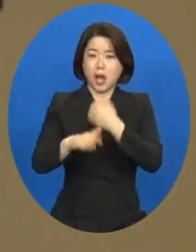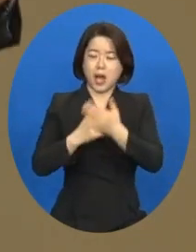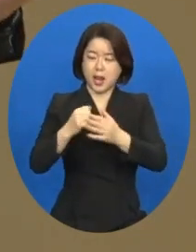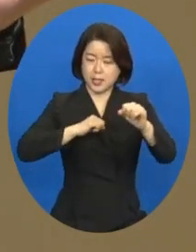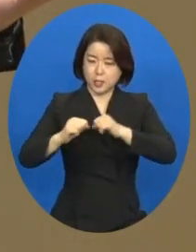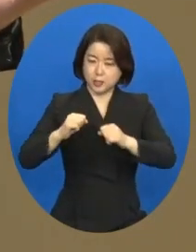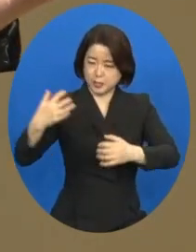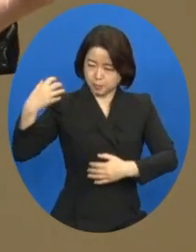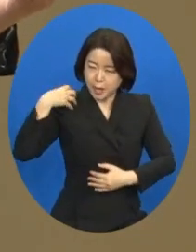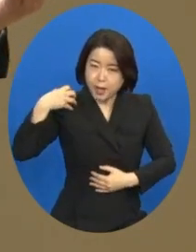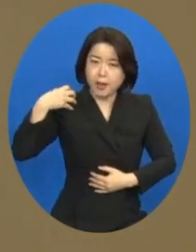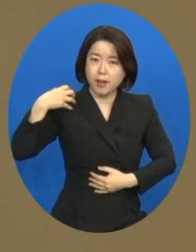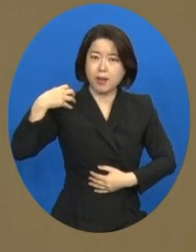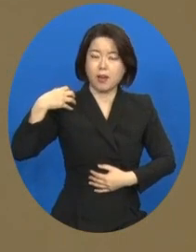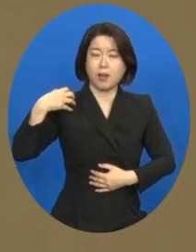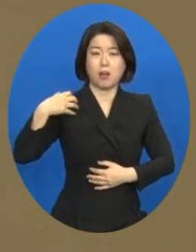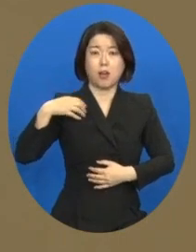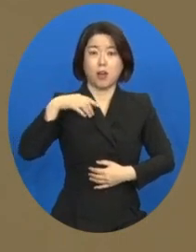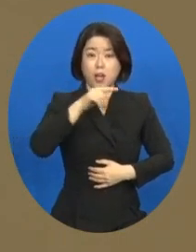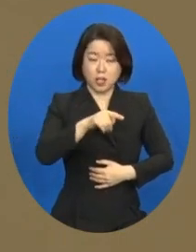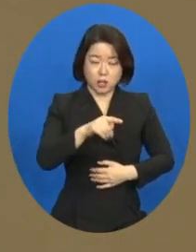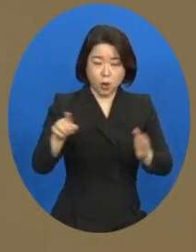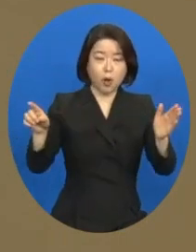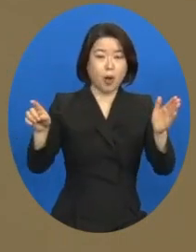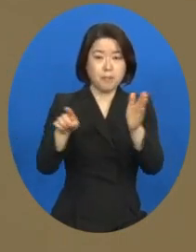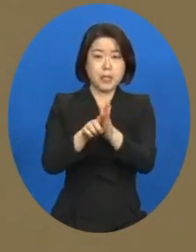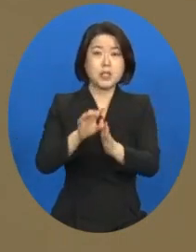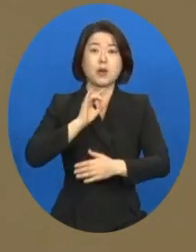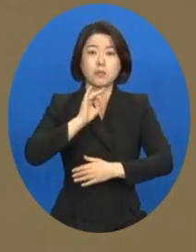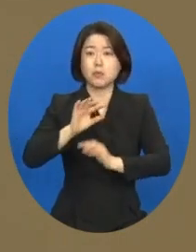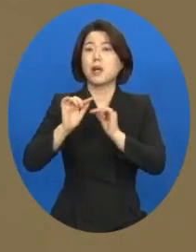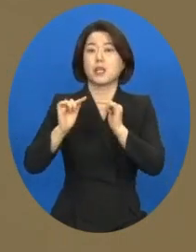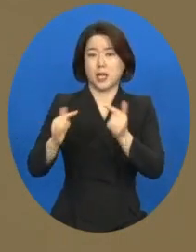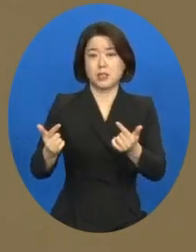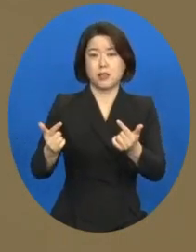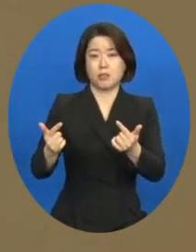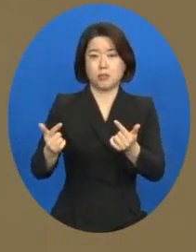역사를 주관하신다, 그걸 믿는 것만 아니라는 거예요.